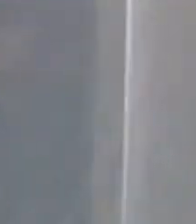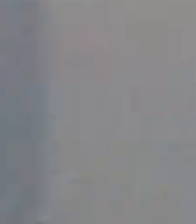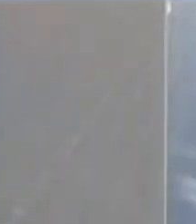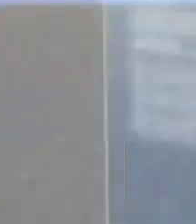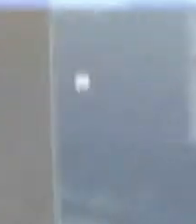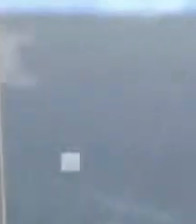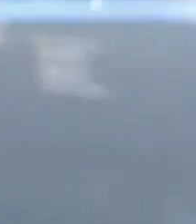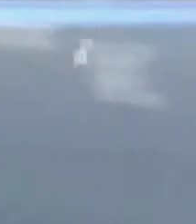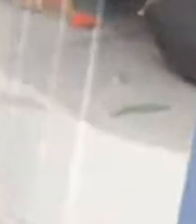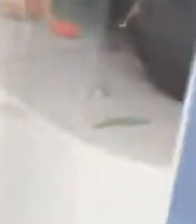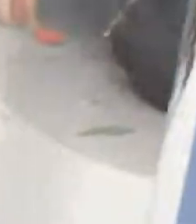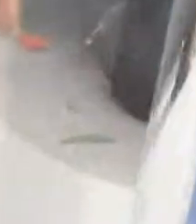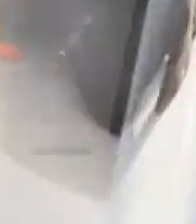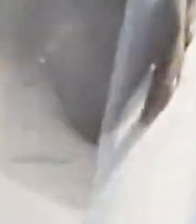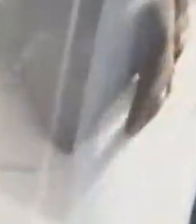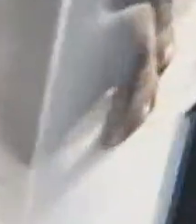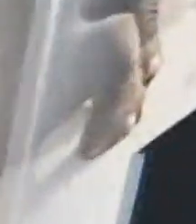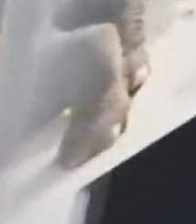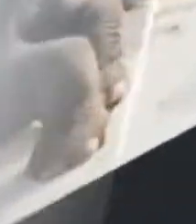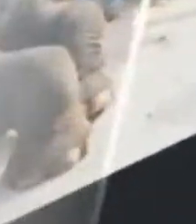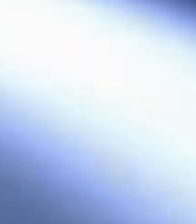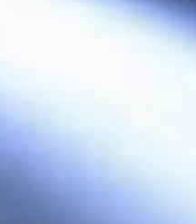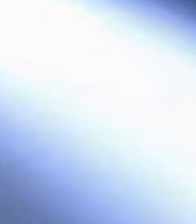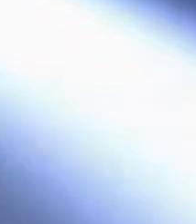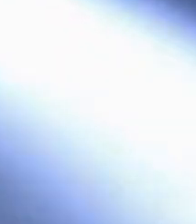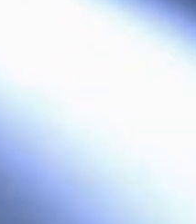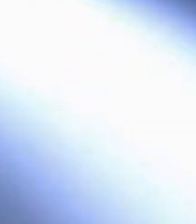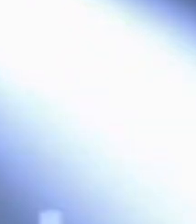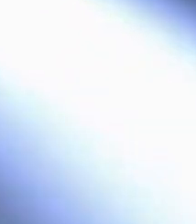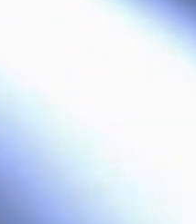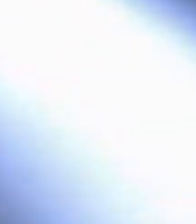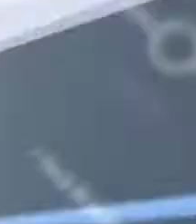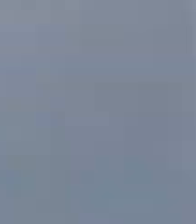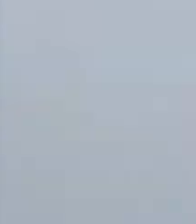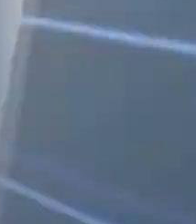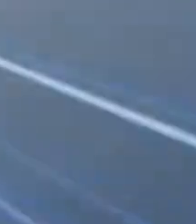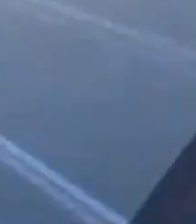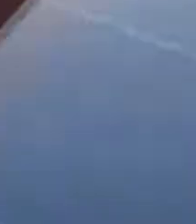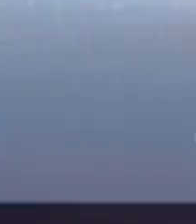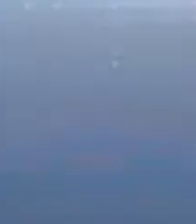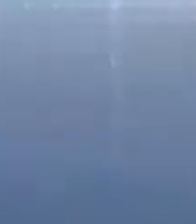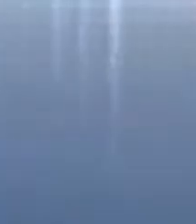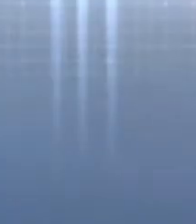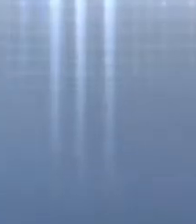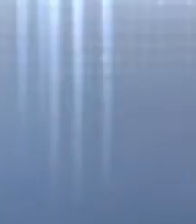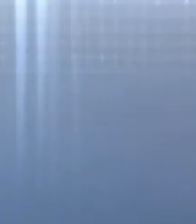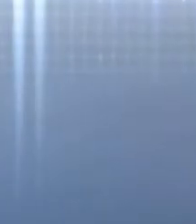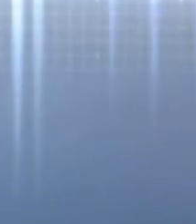คู่ข่าวเสาร์อาทิตย์คู่ข่าวเสาร์อาทิตย์